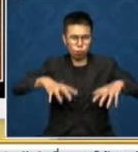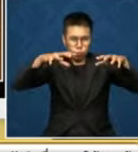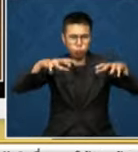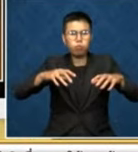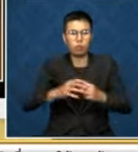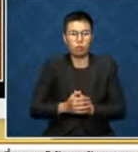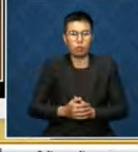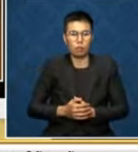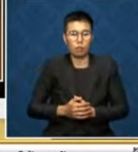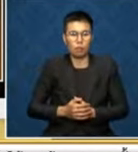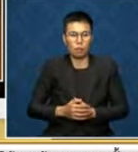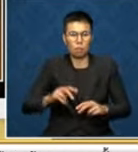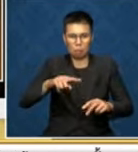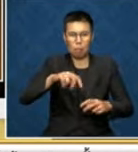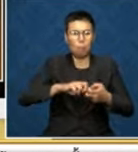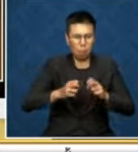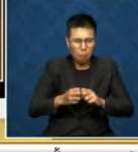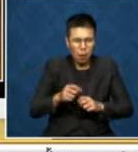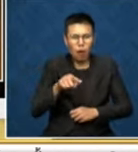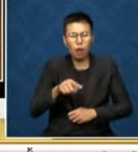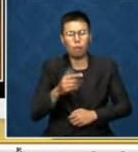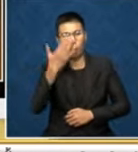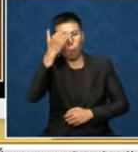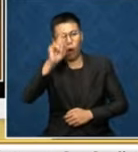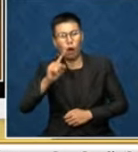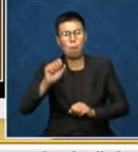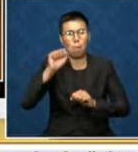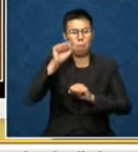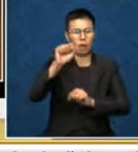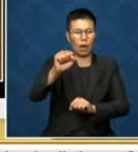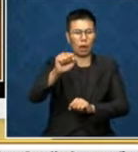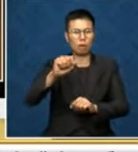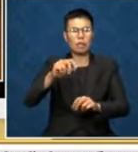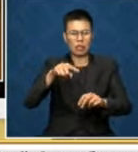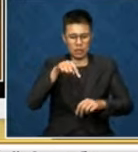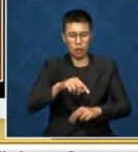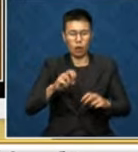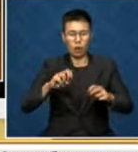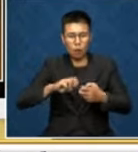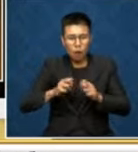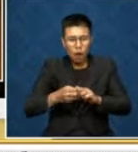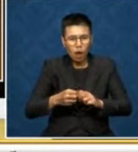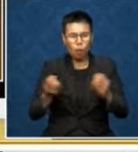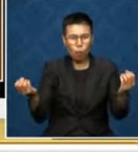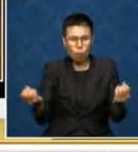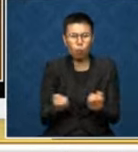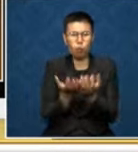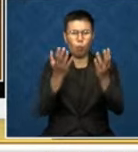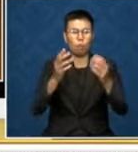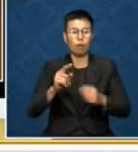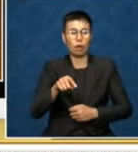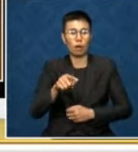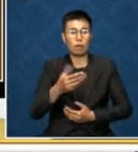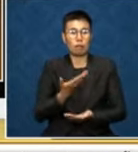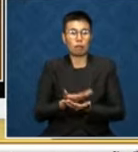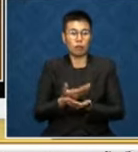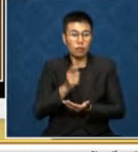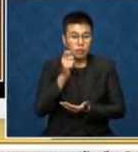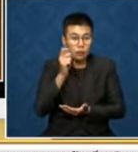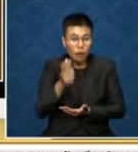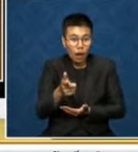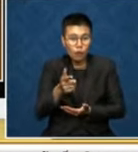ามเรื่องการประกาศเขตภัยพิบัตินะครับเพราะว่าถ้าไม่มีประกาศเขตภัยพิบัติเนี่ยมันจะมีผลกระทบต่อการแจกเงินเยียวยา